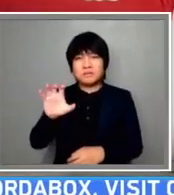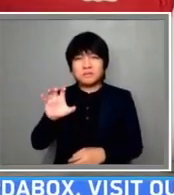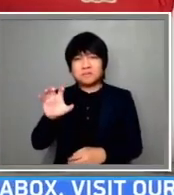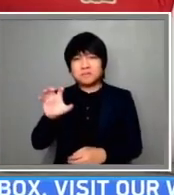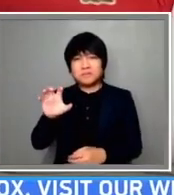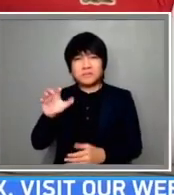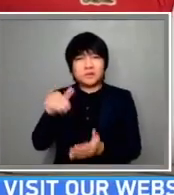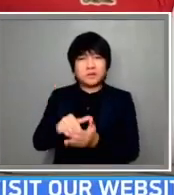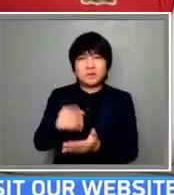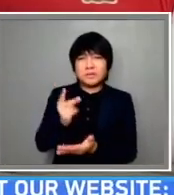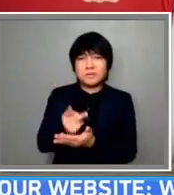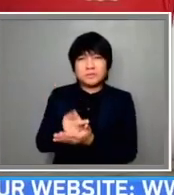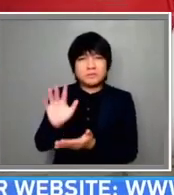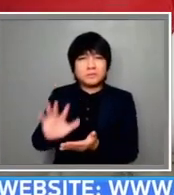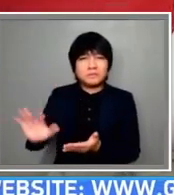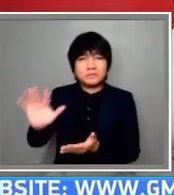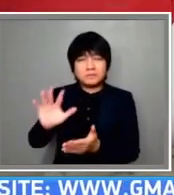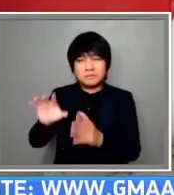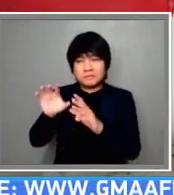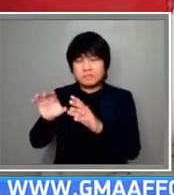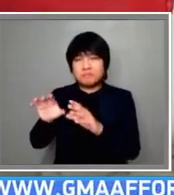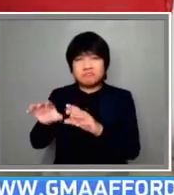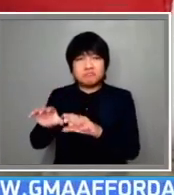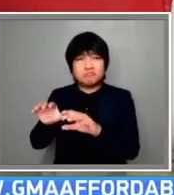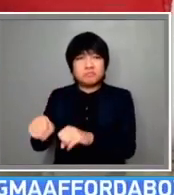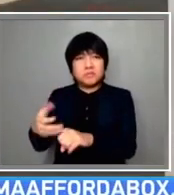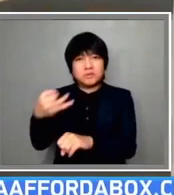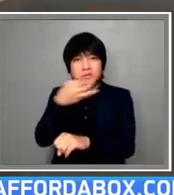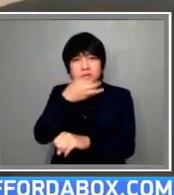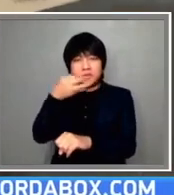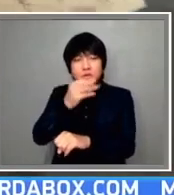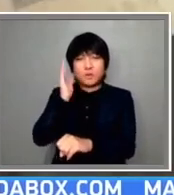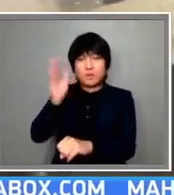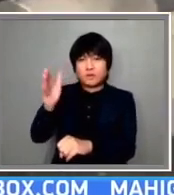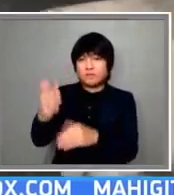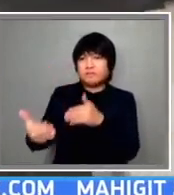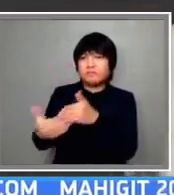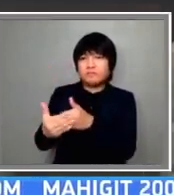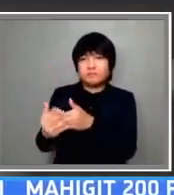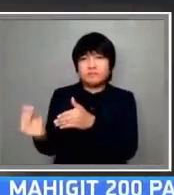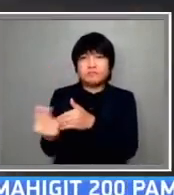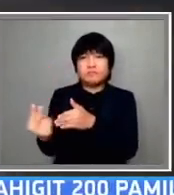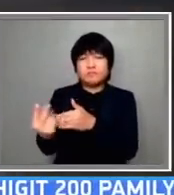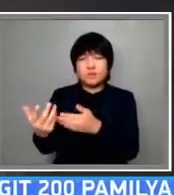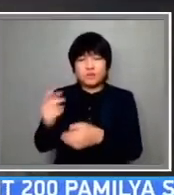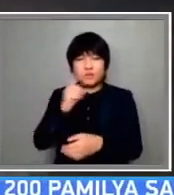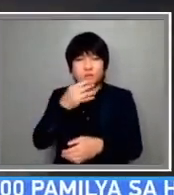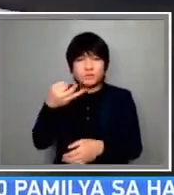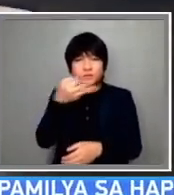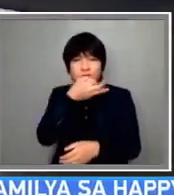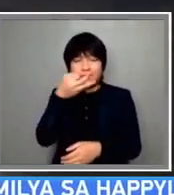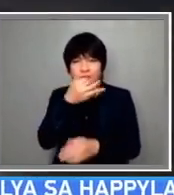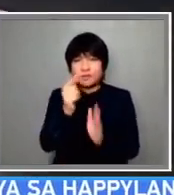Tumanging magbigay ng pahayag ang dalawa na sasampahan ng reklamong paglabag sa Comprehensive Dangerous Drugs Act.